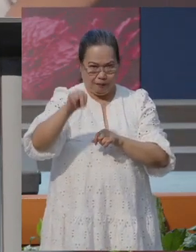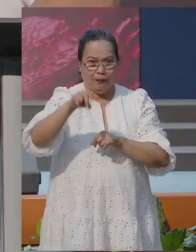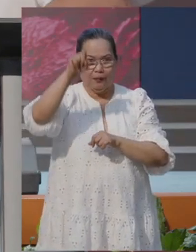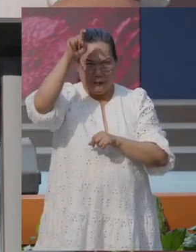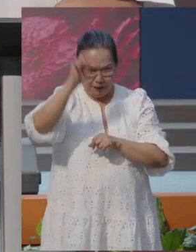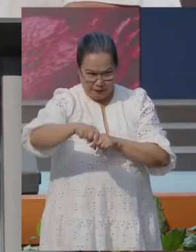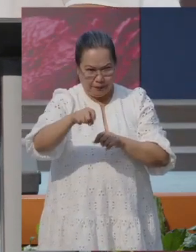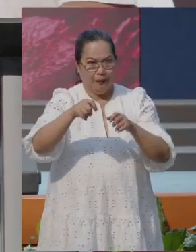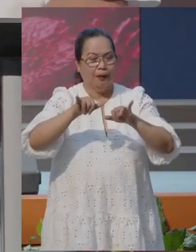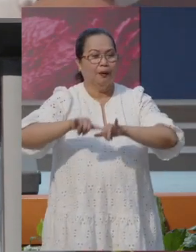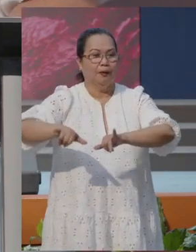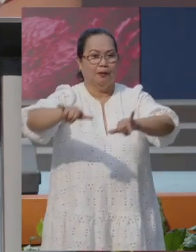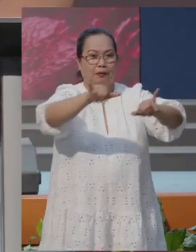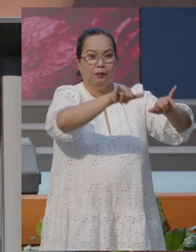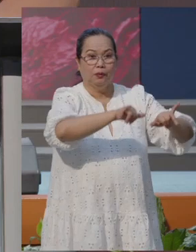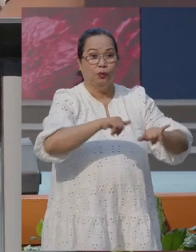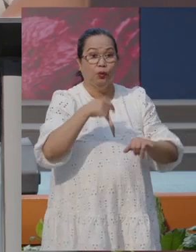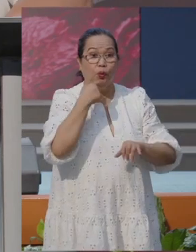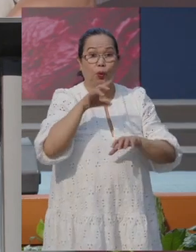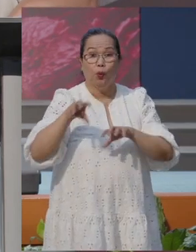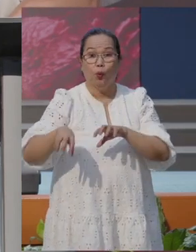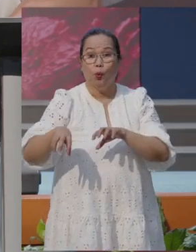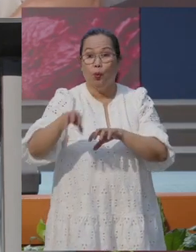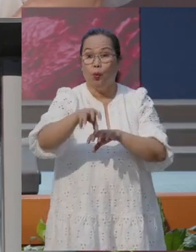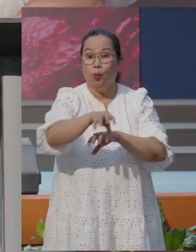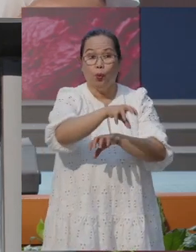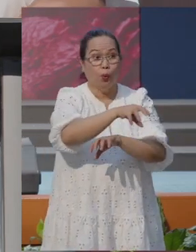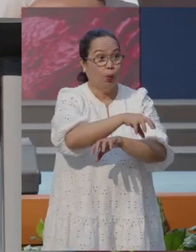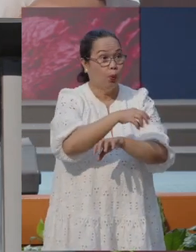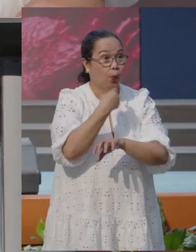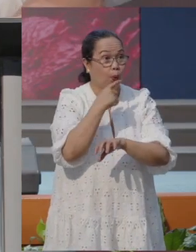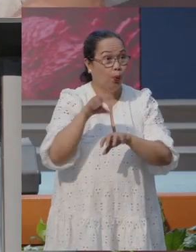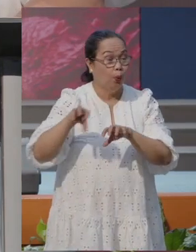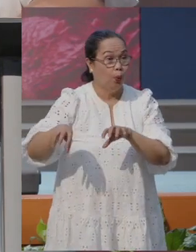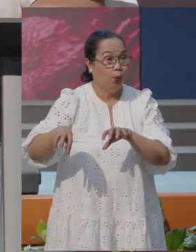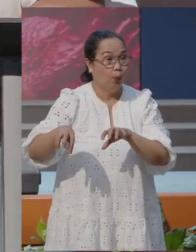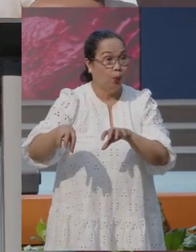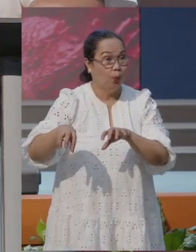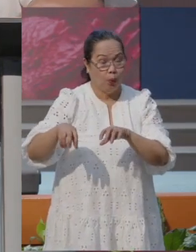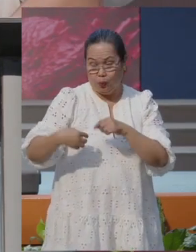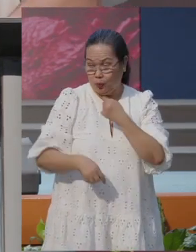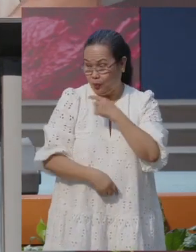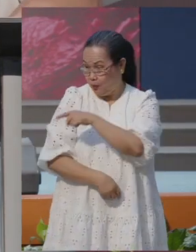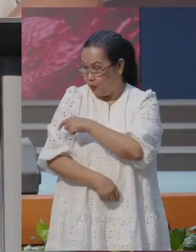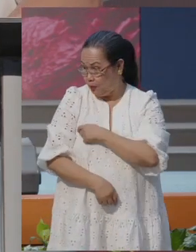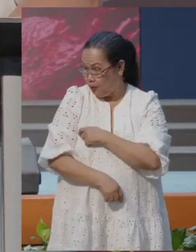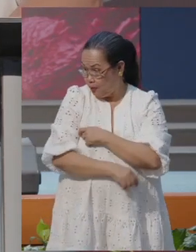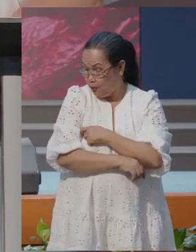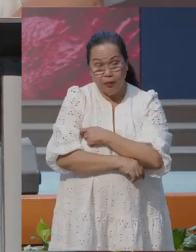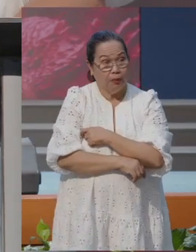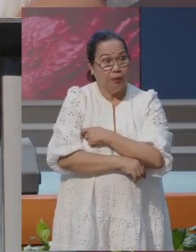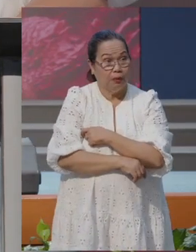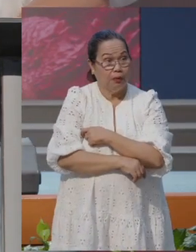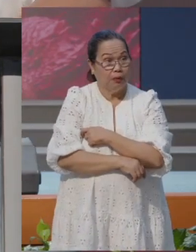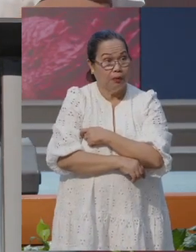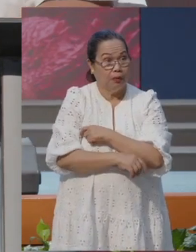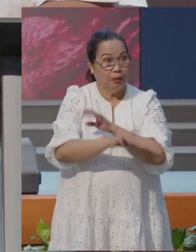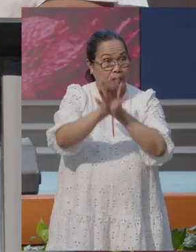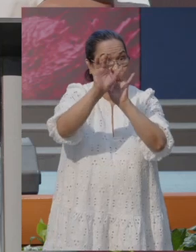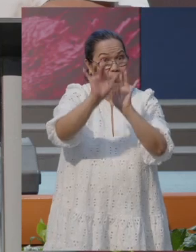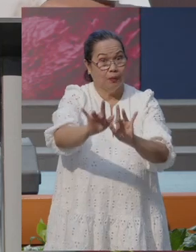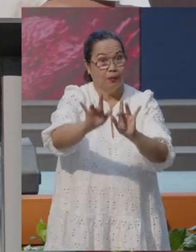10? Sino yung neighbor doon? Ang sabi nung nagtanong, yung nagpakita ng mercy doon